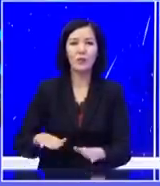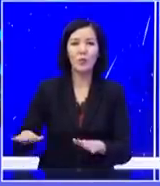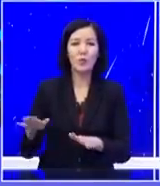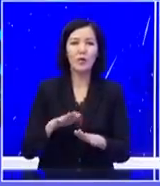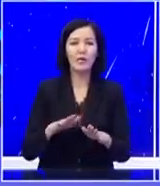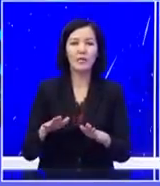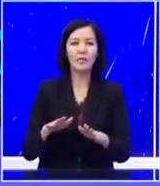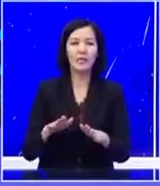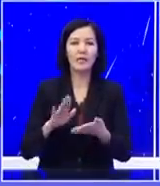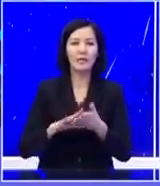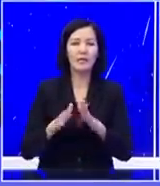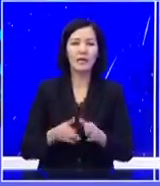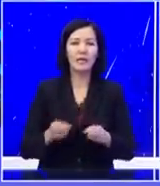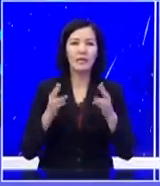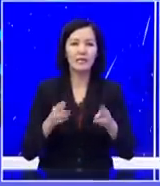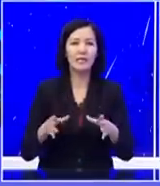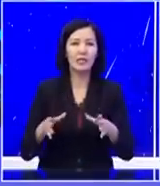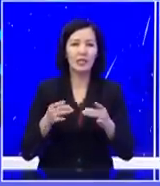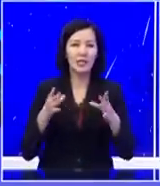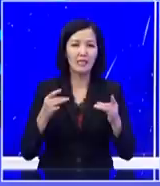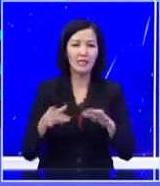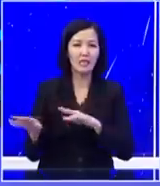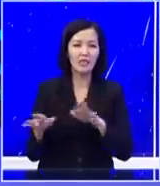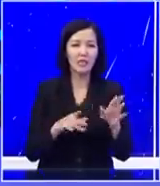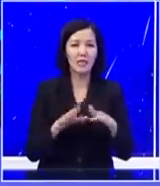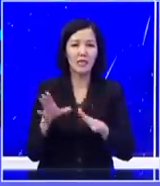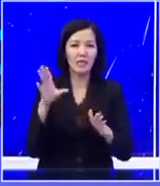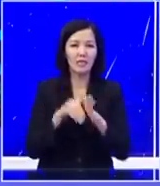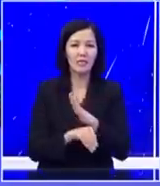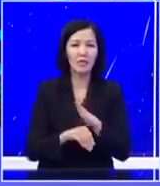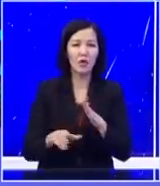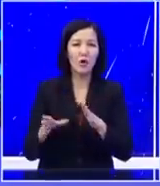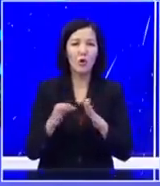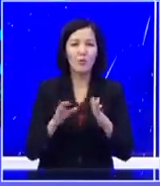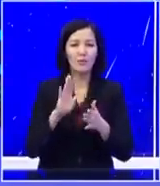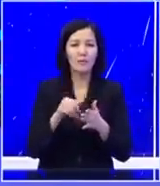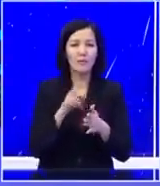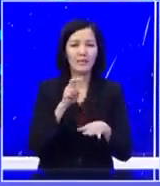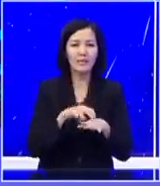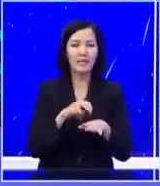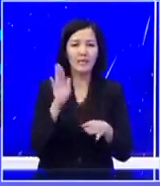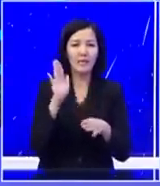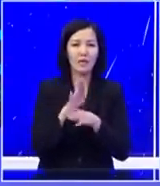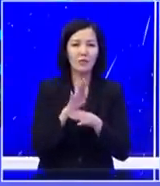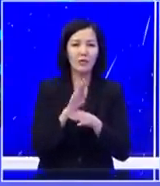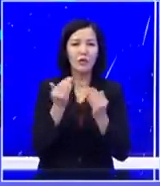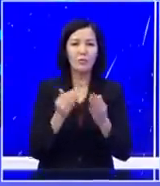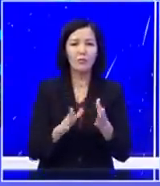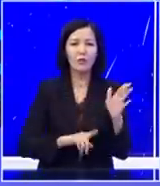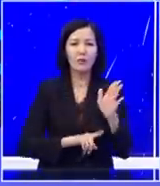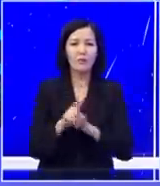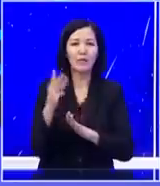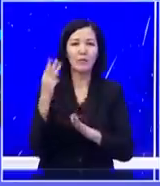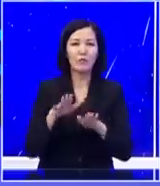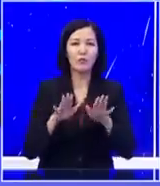Өңірде карантиннің жеңілдетілген шаралары енгізілді. Облыстың бас санитары қаулысына сәйкес, бүгінен бастап